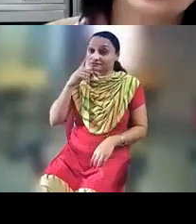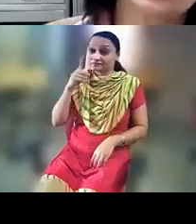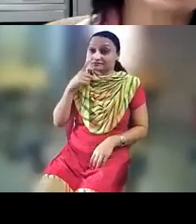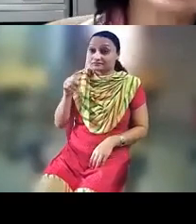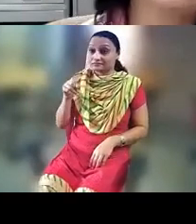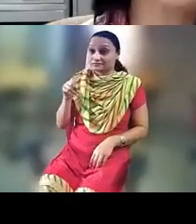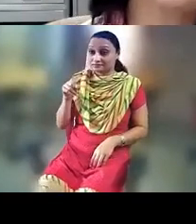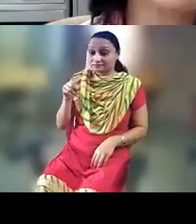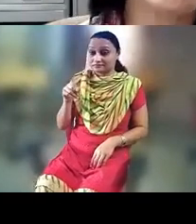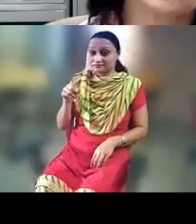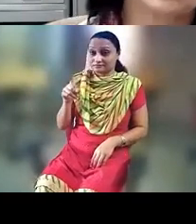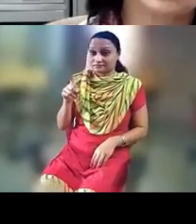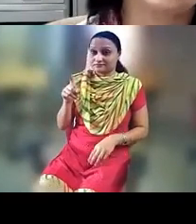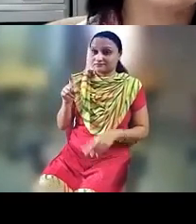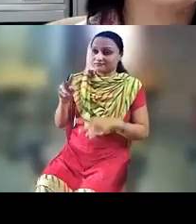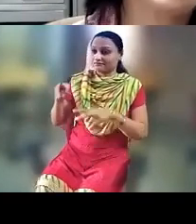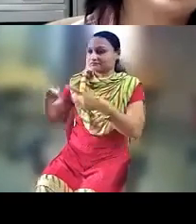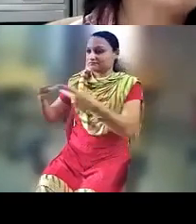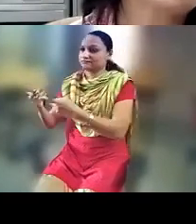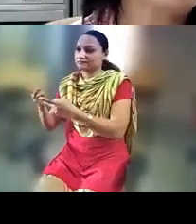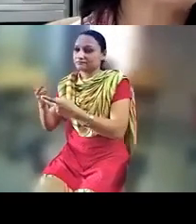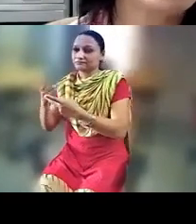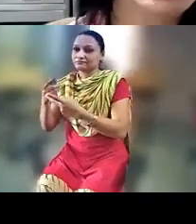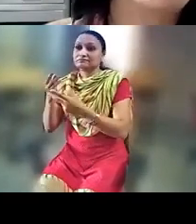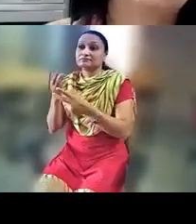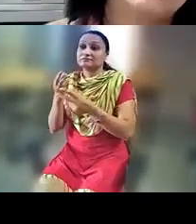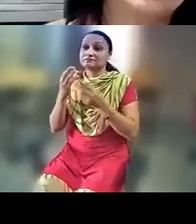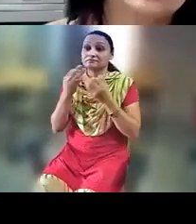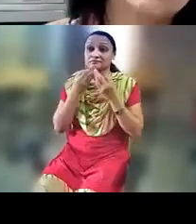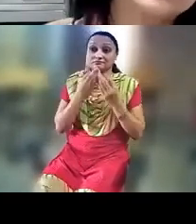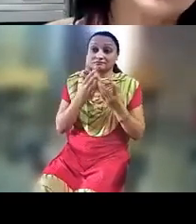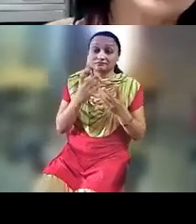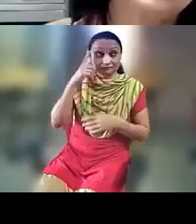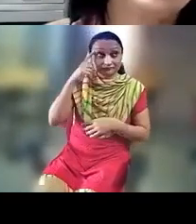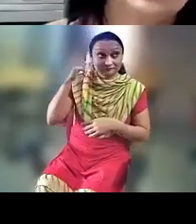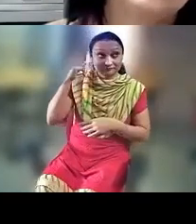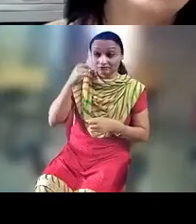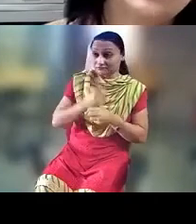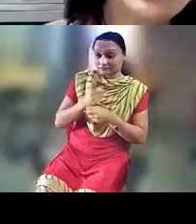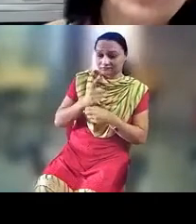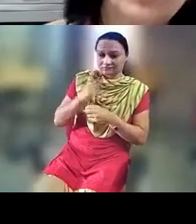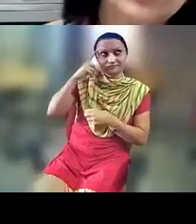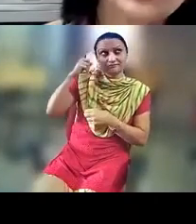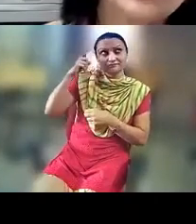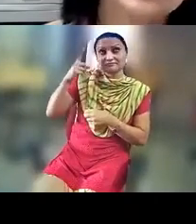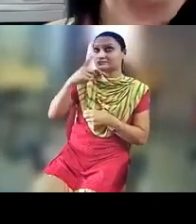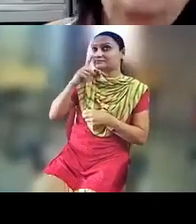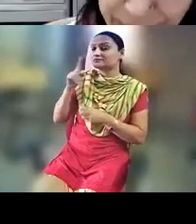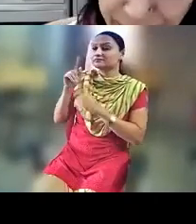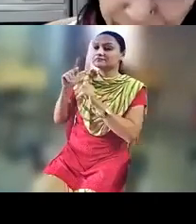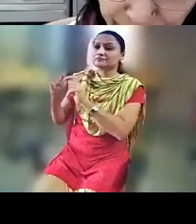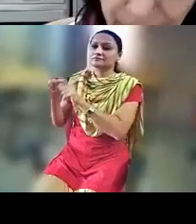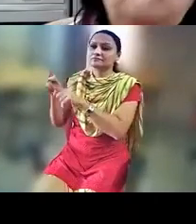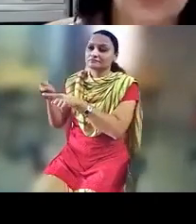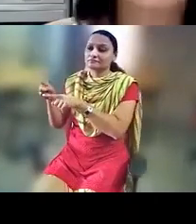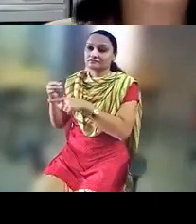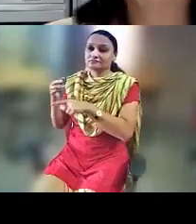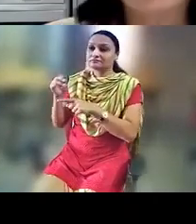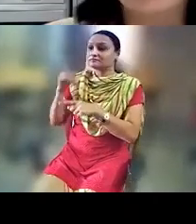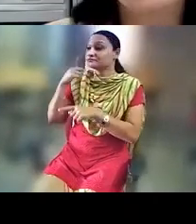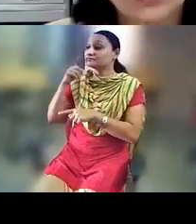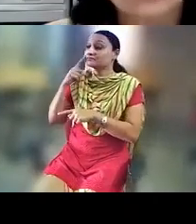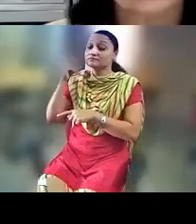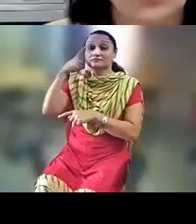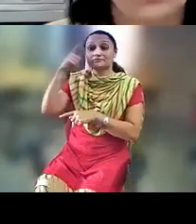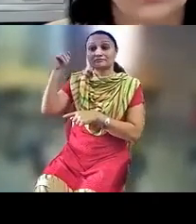स्कूल सोचता है माता पिता बात करेंगे। हालांकि अब क्यूरिकुलम में काफी सारी प्यूबर्टी रिलेटेड चेंजेस आ गए हैं, पर